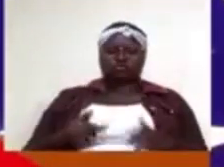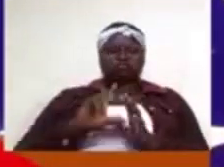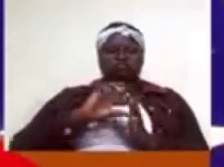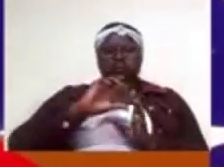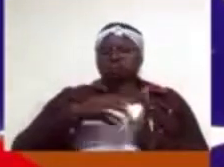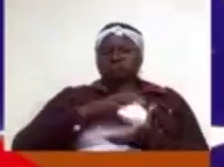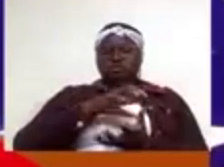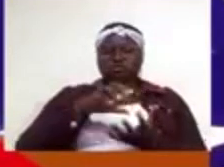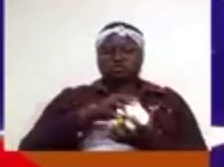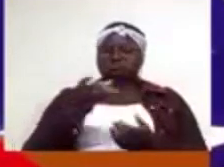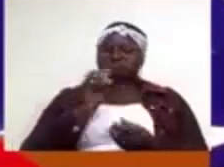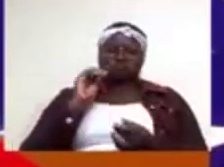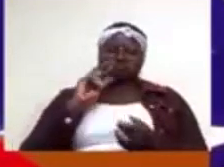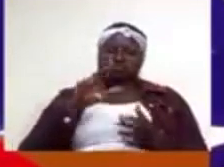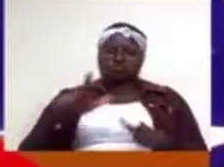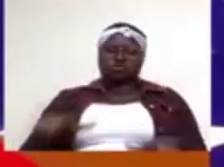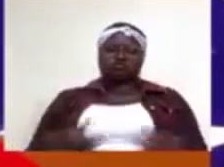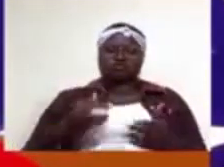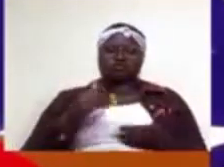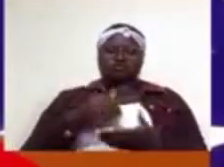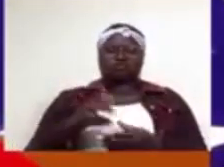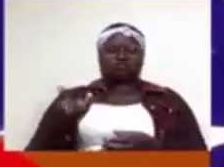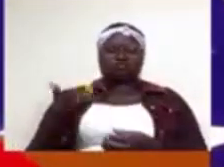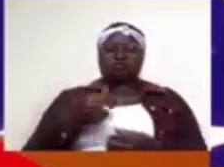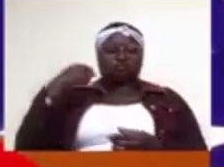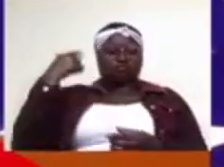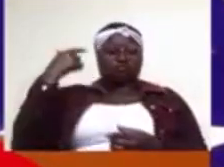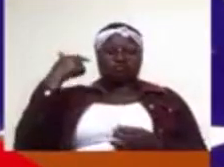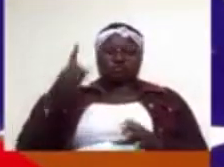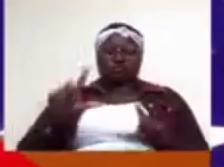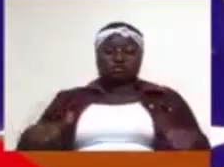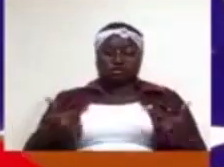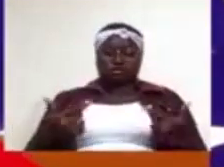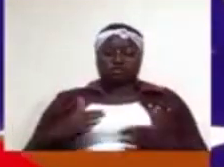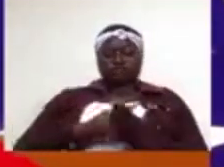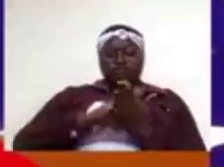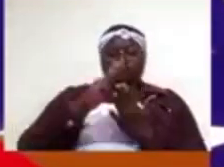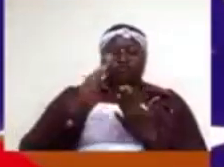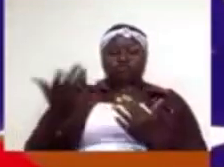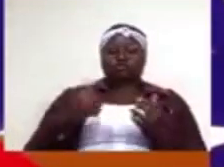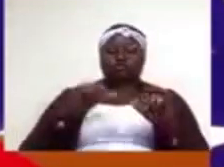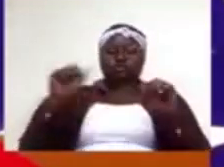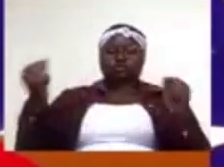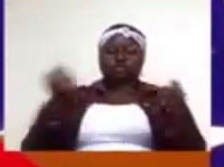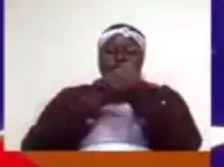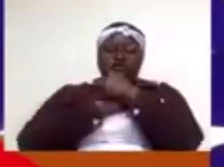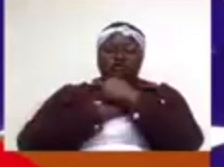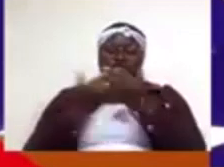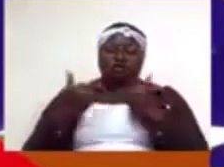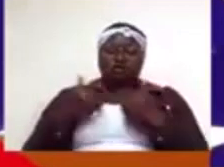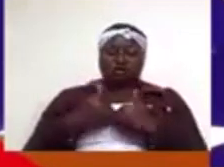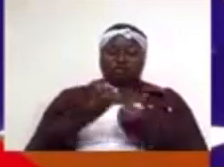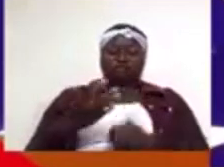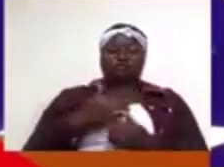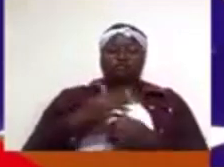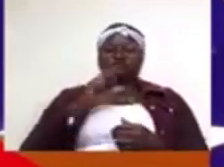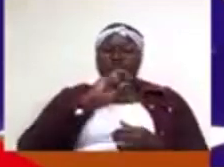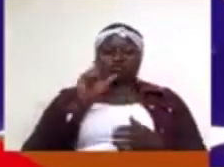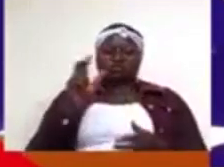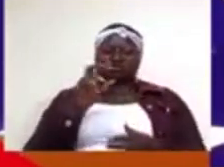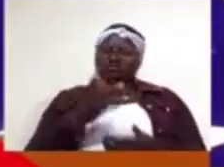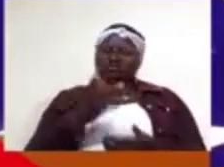fure aka imagine muturiria makite na mutumia uyo gwataniriria makoreto nayo kogo erora ri akona nie